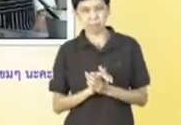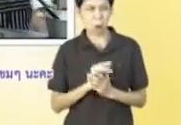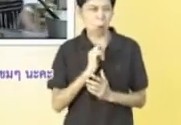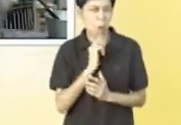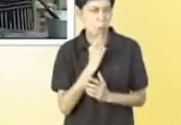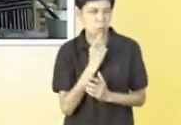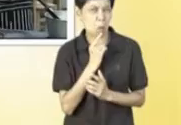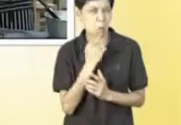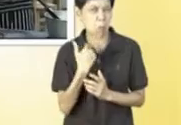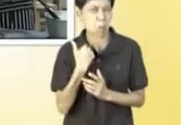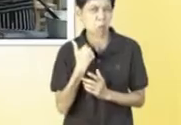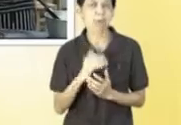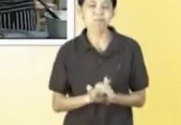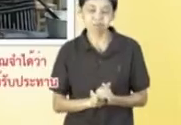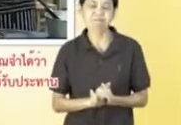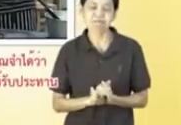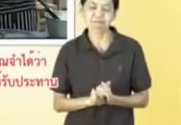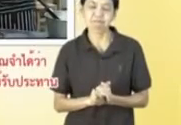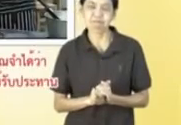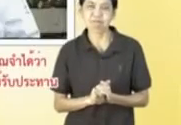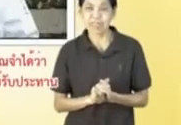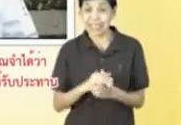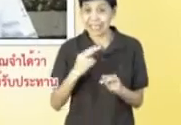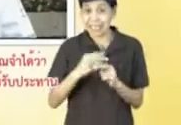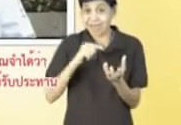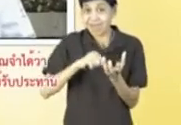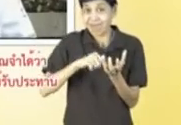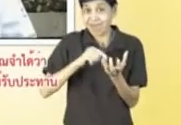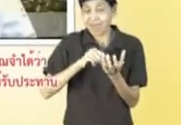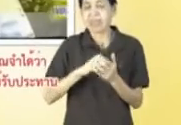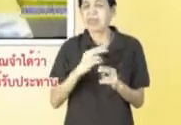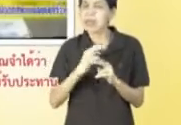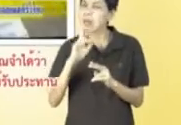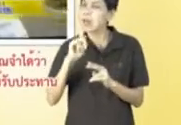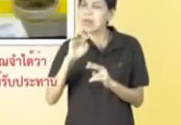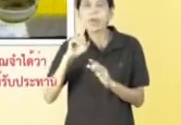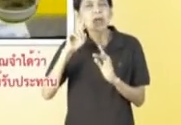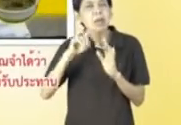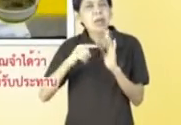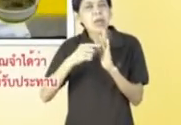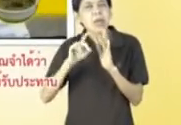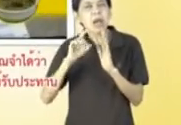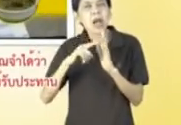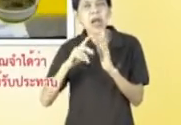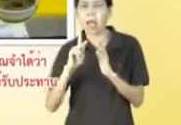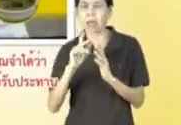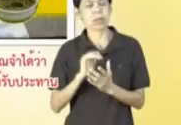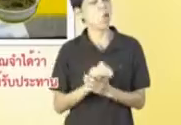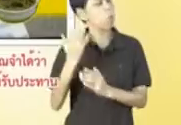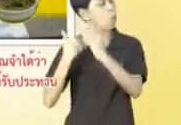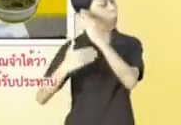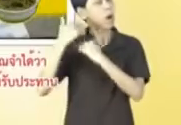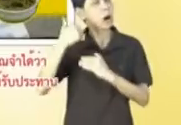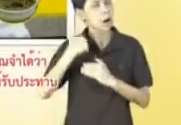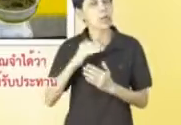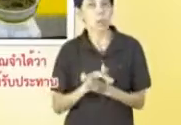ขมนะคะ เพราะว่าพูดถึงแกงขี้เหล็กนี่นะฮะมีมาตั้งแต่โบราณโบราณนะฮะซึ่